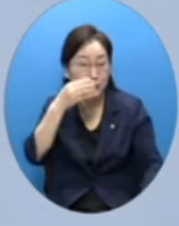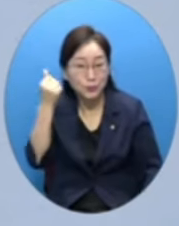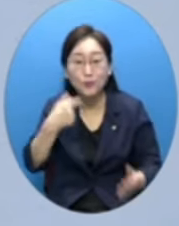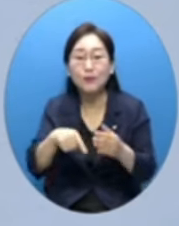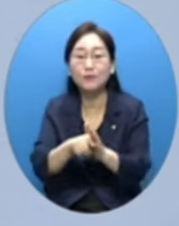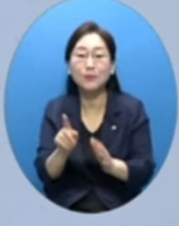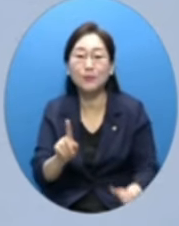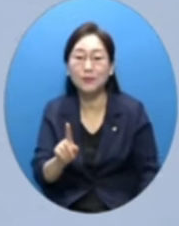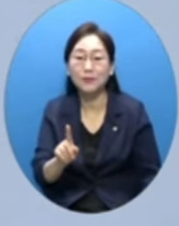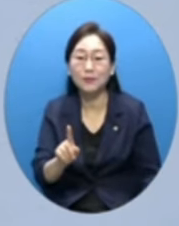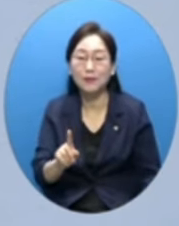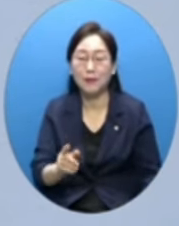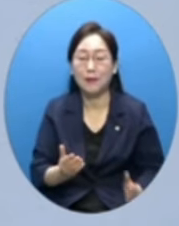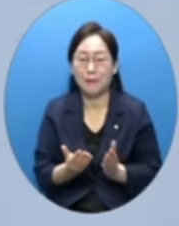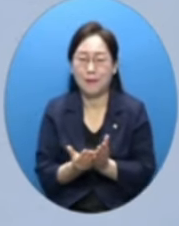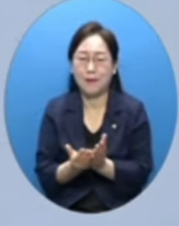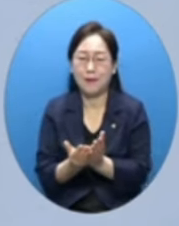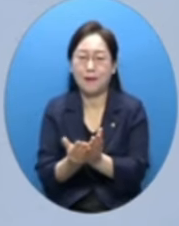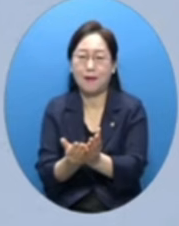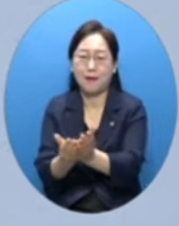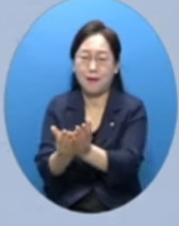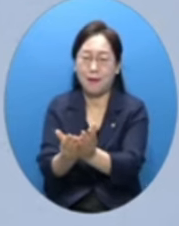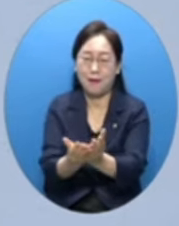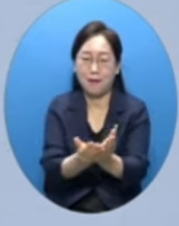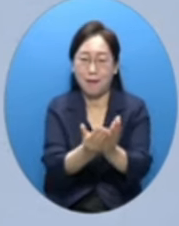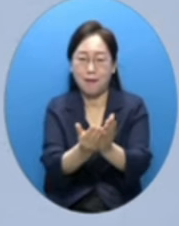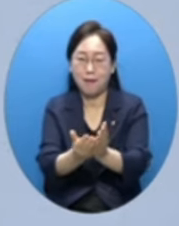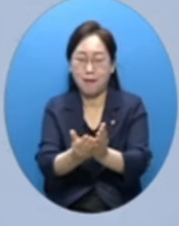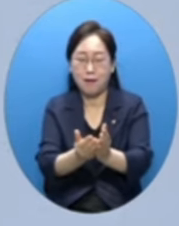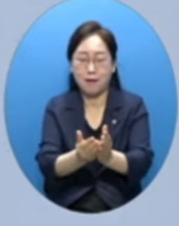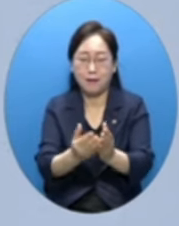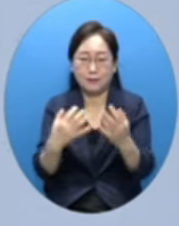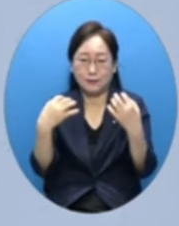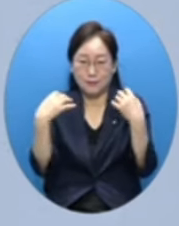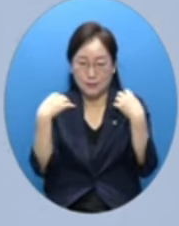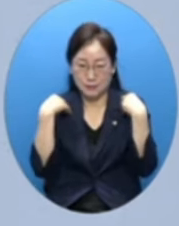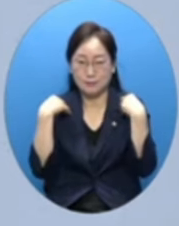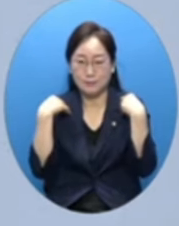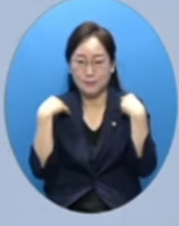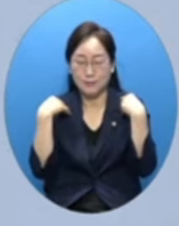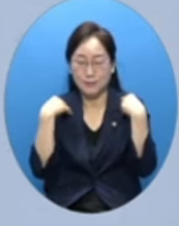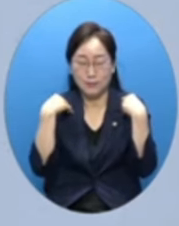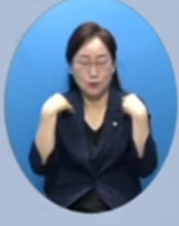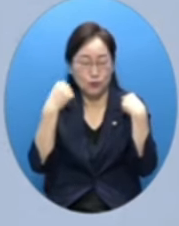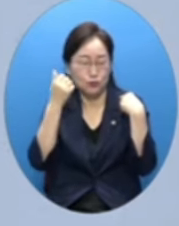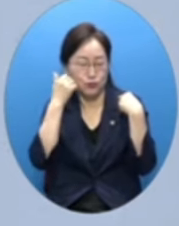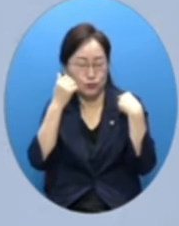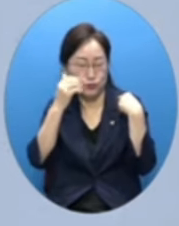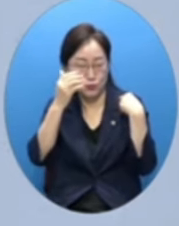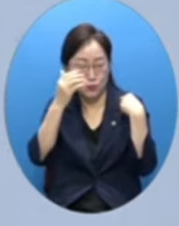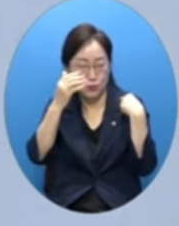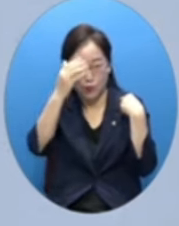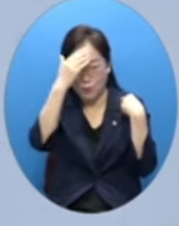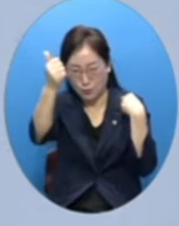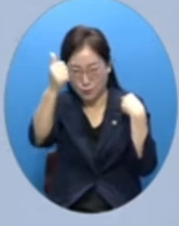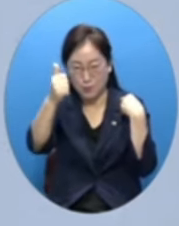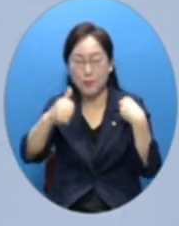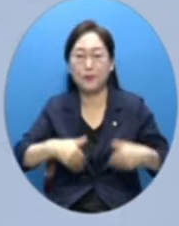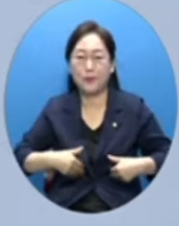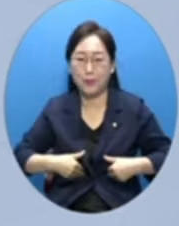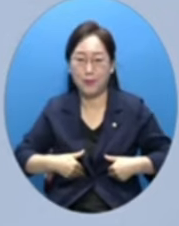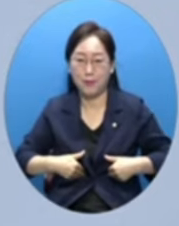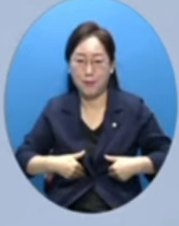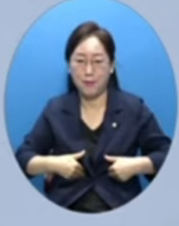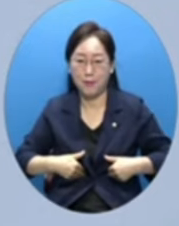위해서는이 배를 잘 인도에 갈 훌륭한 선장이 필요하고 안전한 배 타야